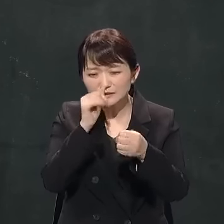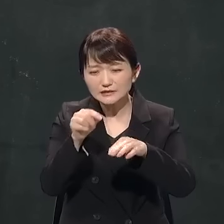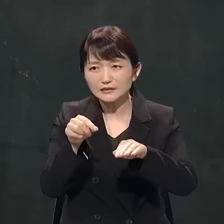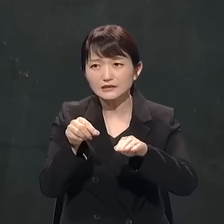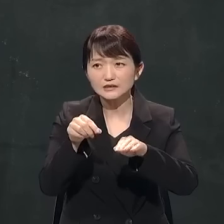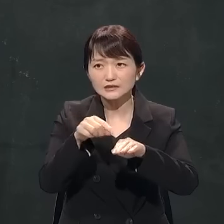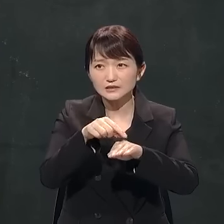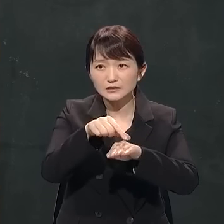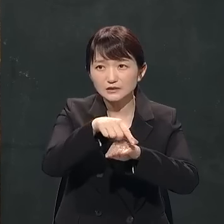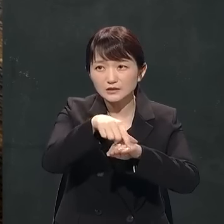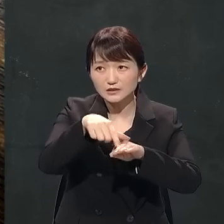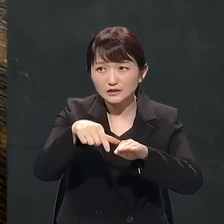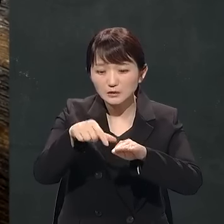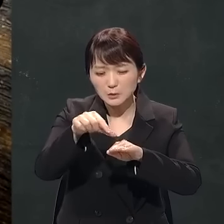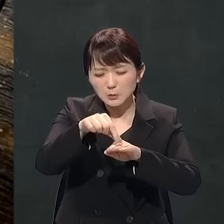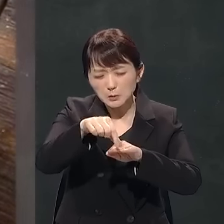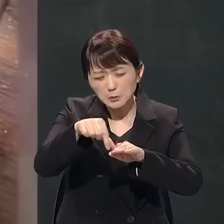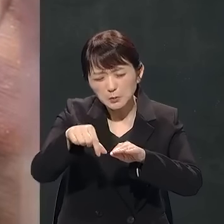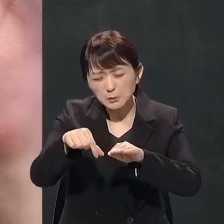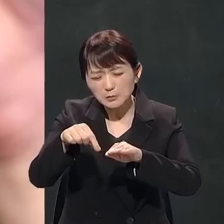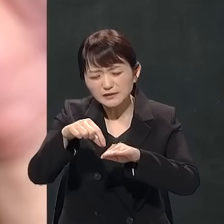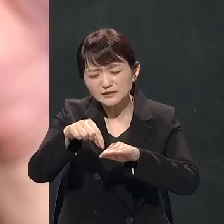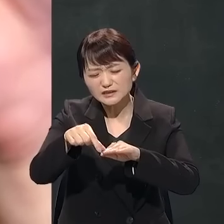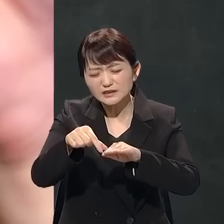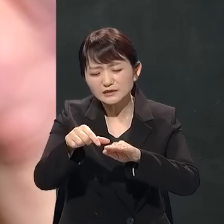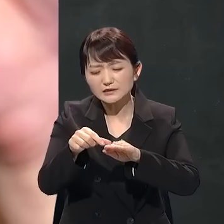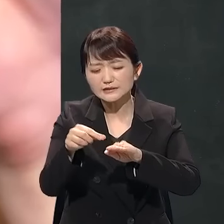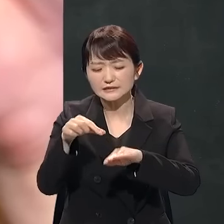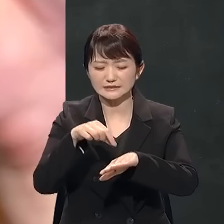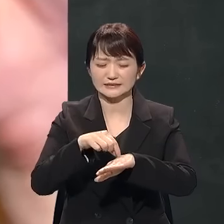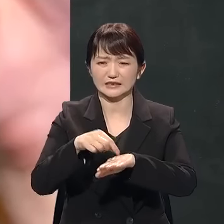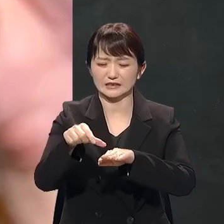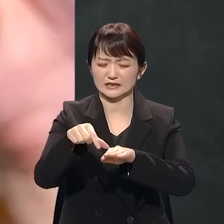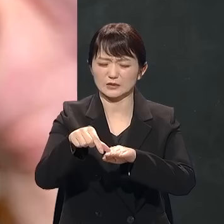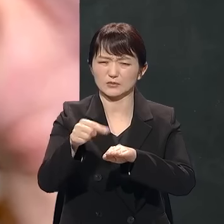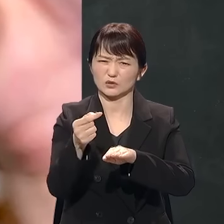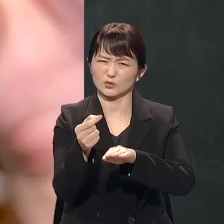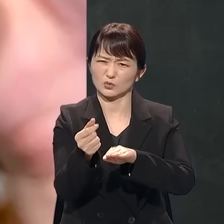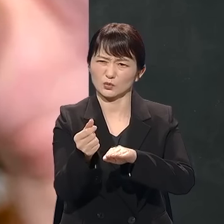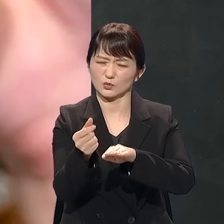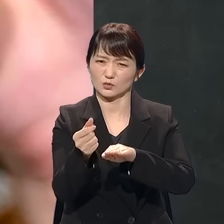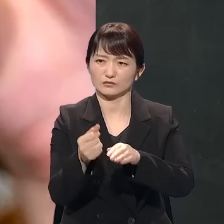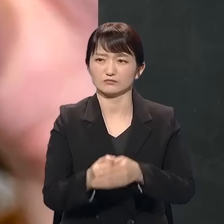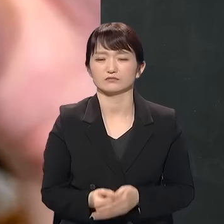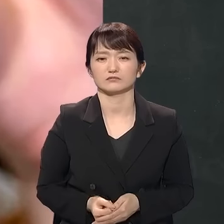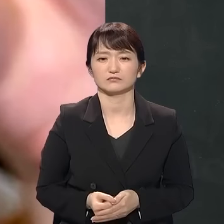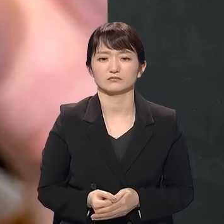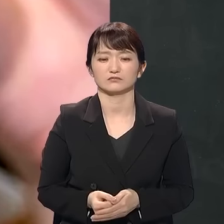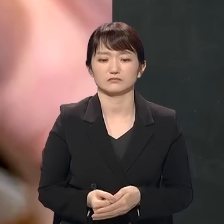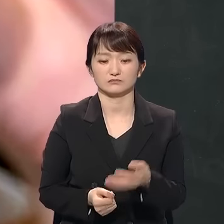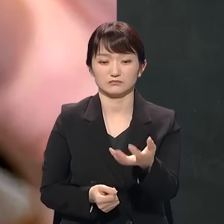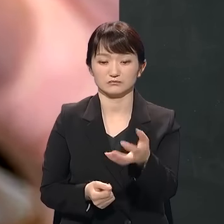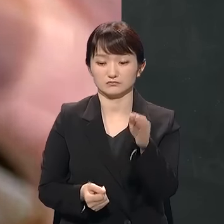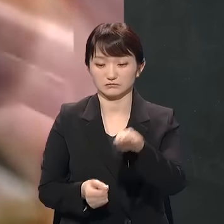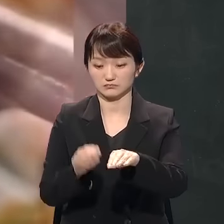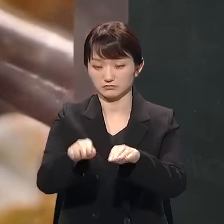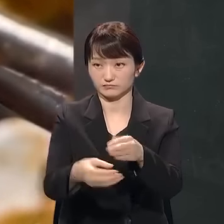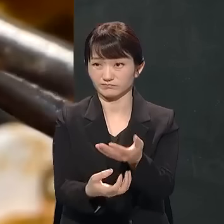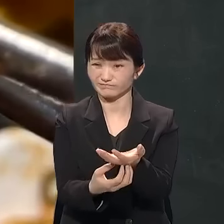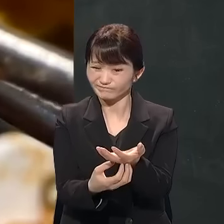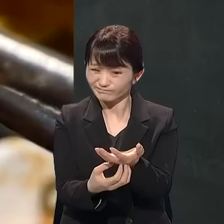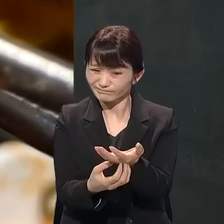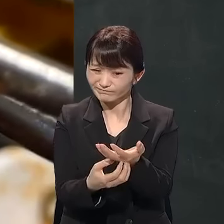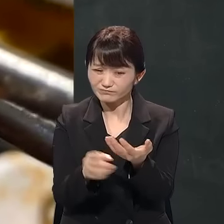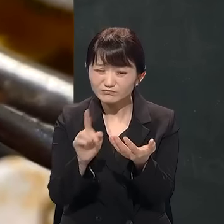분홍빛의 살코기가 조금 이거 멀리서 보면 완전 장어 펼쳐놓은 것 같은데 구우면 좀 낫겠지 했는데 비계 잘라봤자 비계지